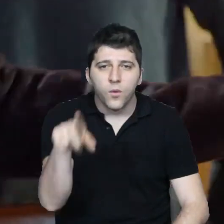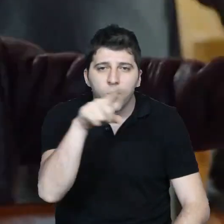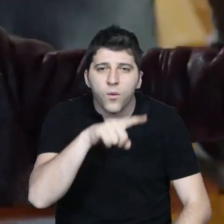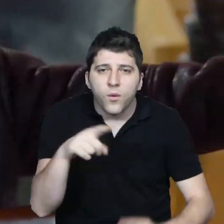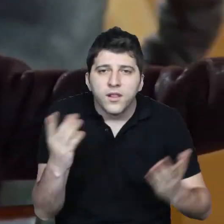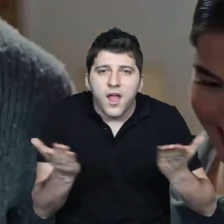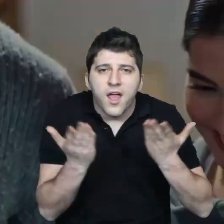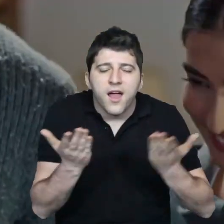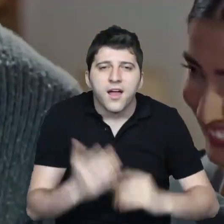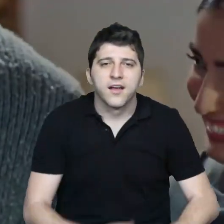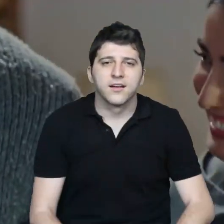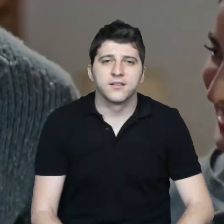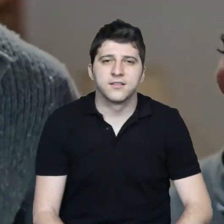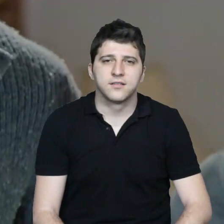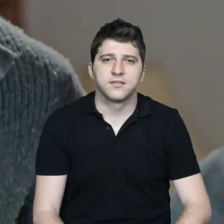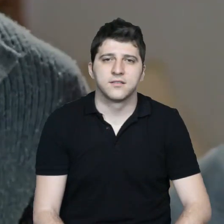ne?